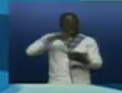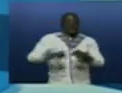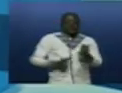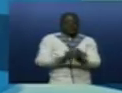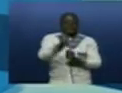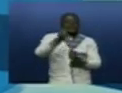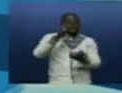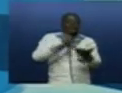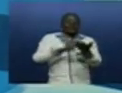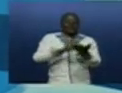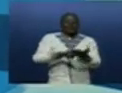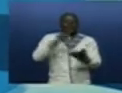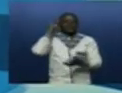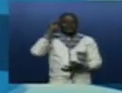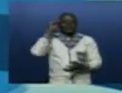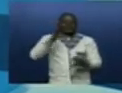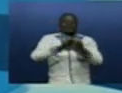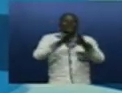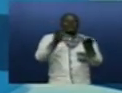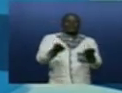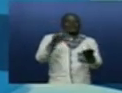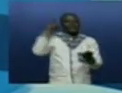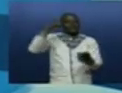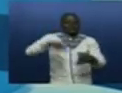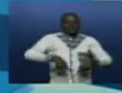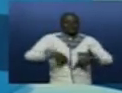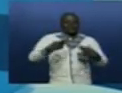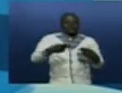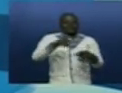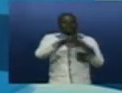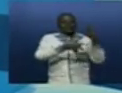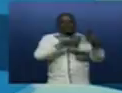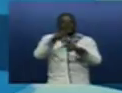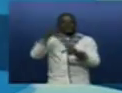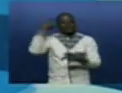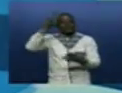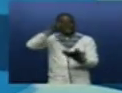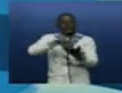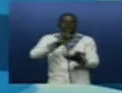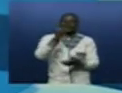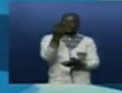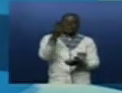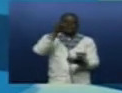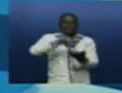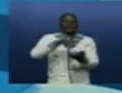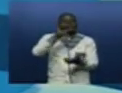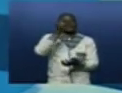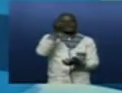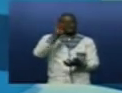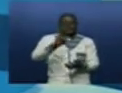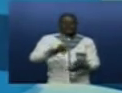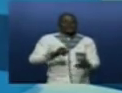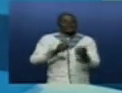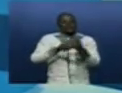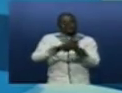démocratique. L'ouvrage dépeint la vie sociopolitique au Burkina Faso de 2014 à 2016 et le débat permettra de relever